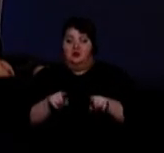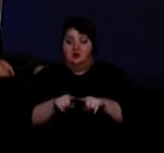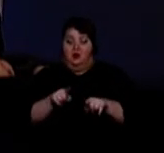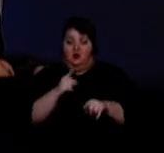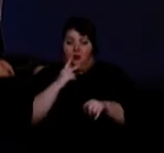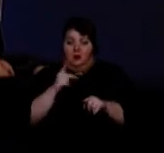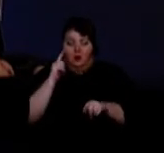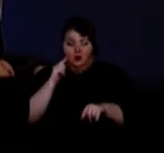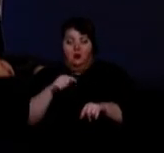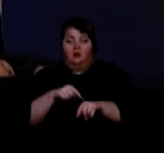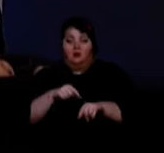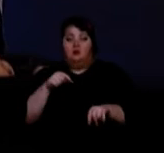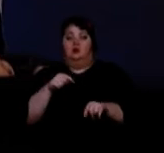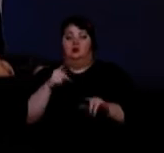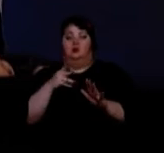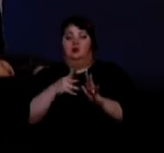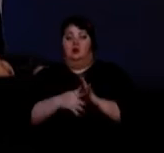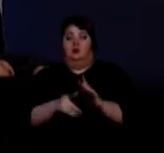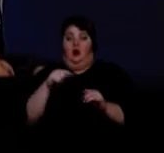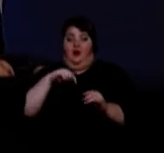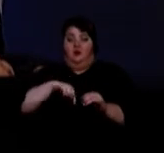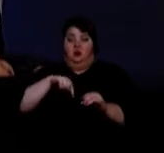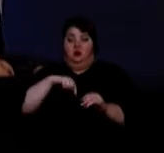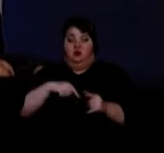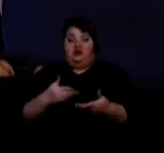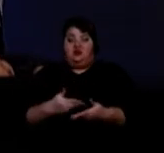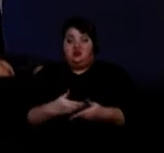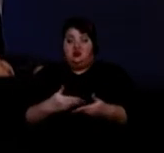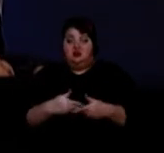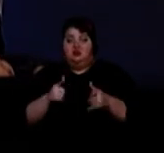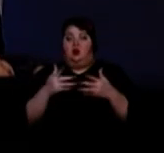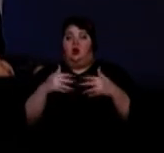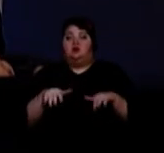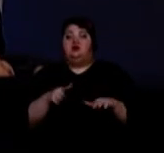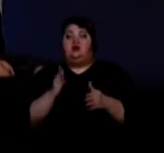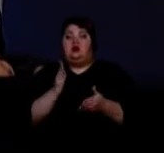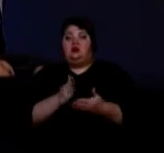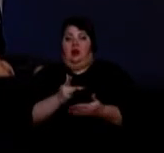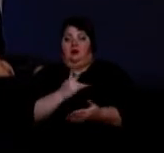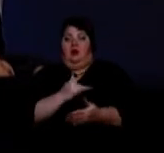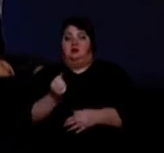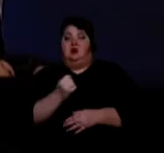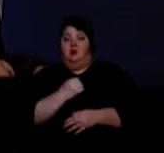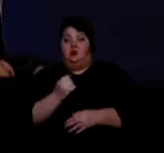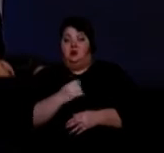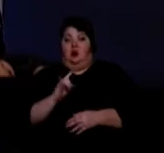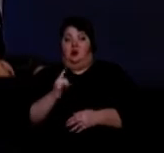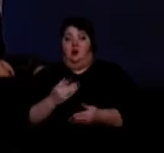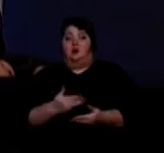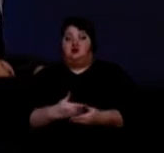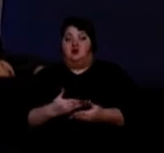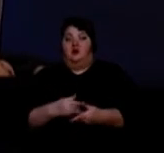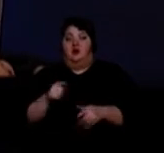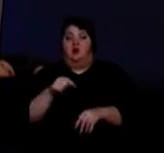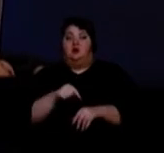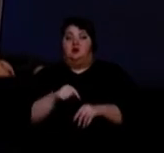все осознает, что внутри нее жизнь, и она уже есть, сердце бьется, и ребенок живой, он